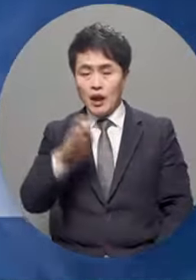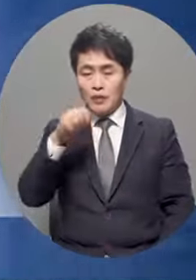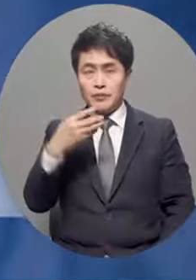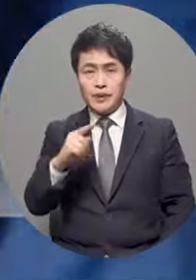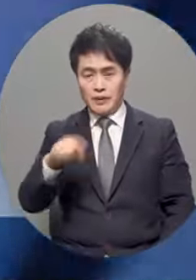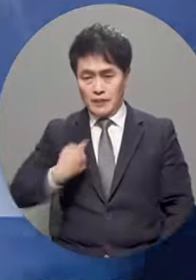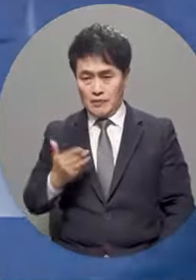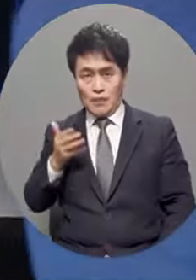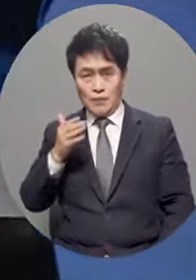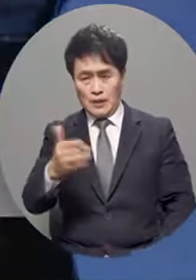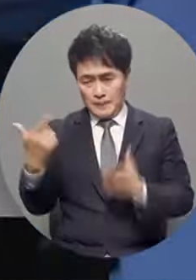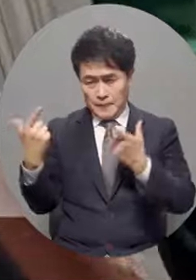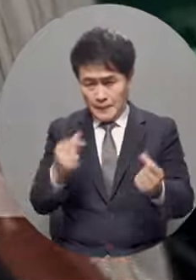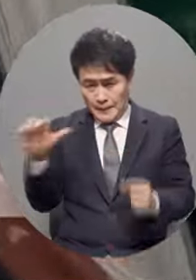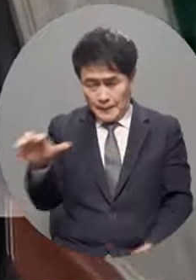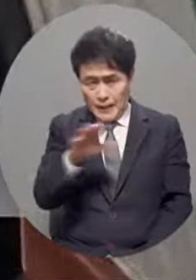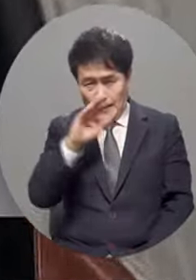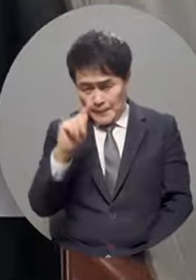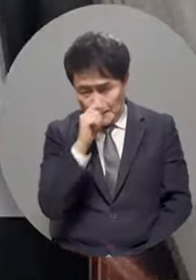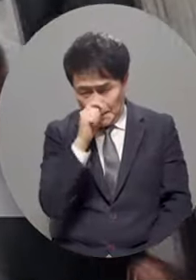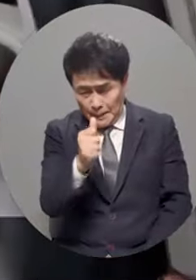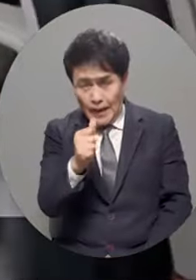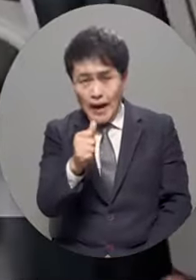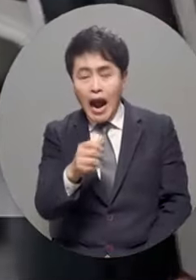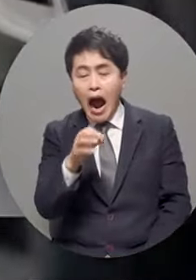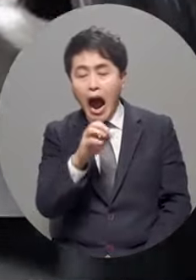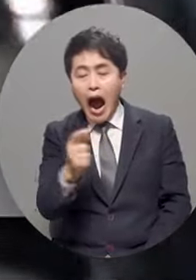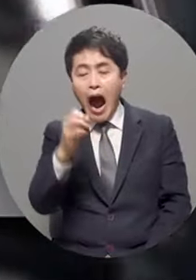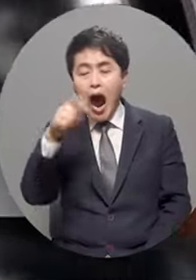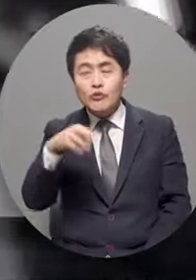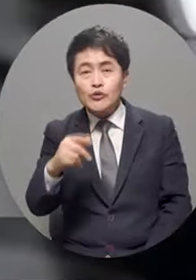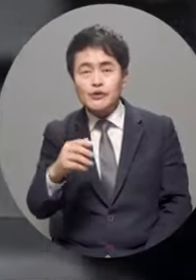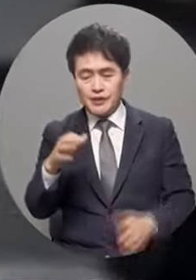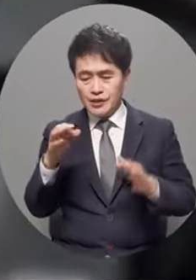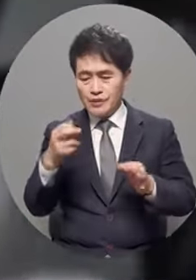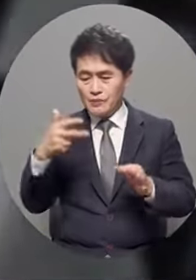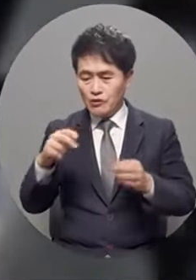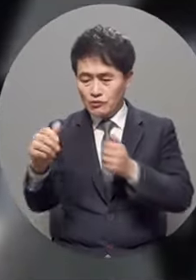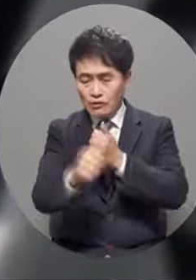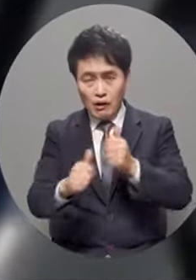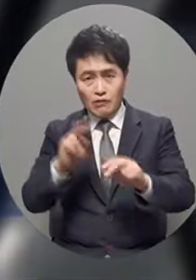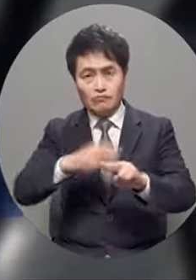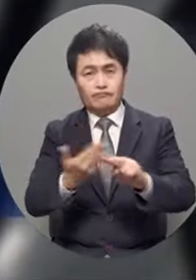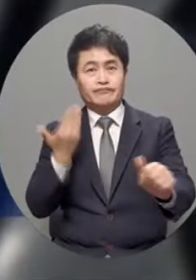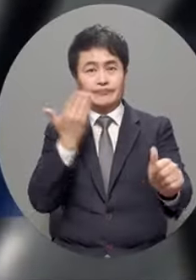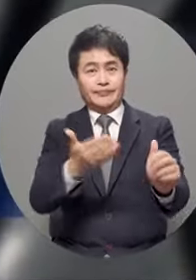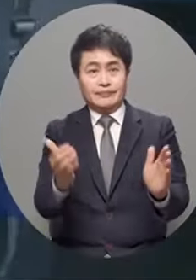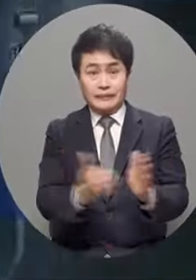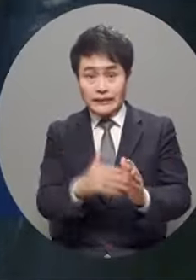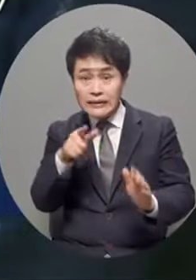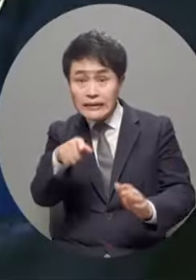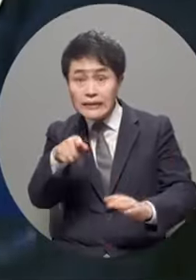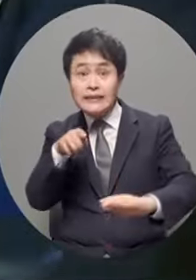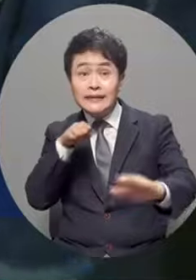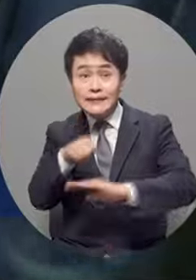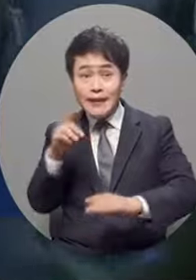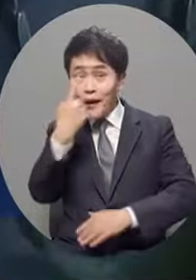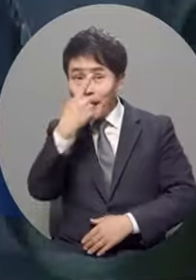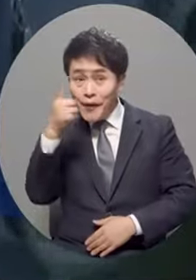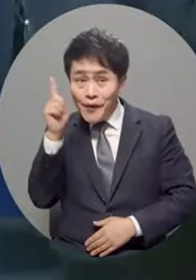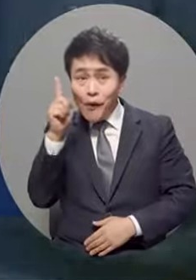전용 차량과 똑같은 고급 승용차 아우루스를 김정은에게 선물하기도 했습니다. 이 자동차는 네?